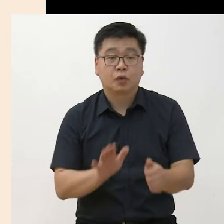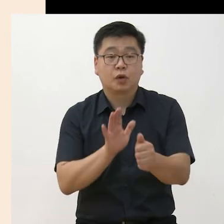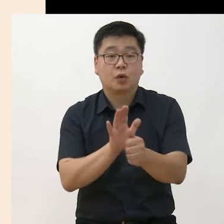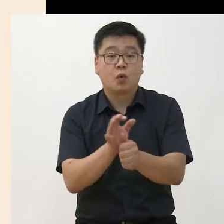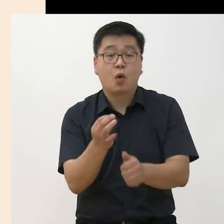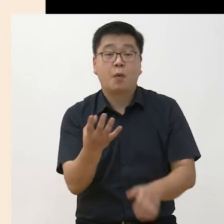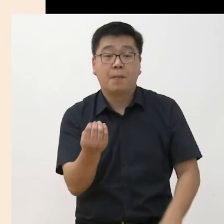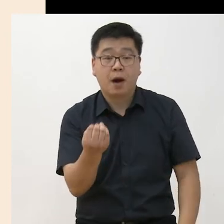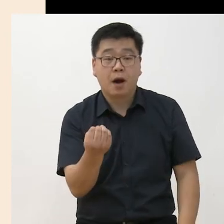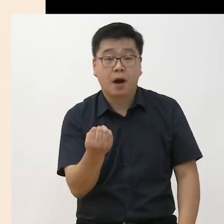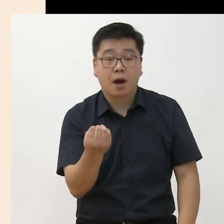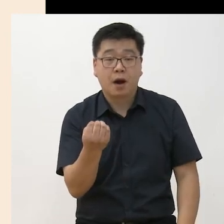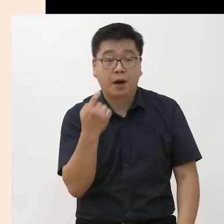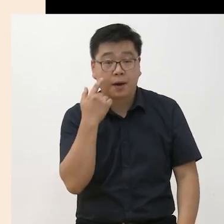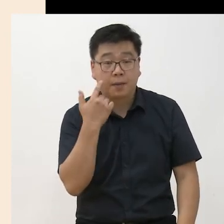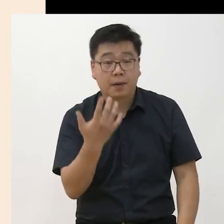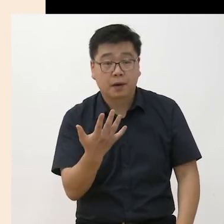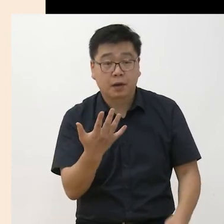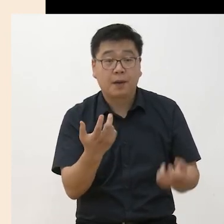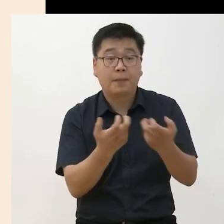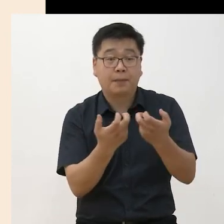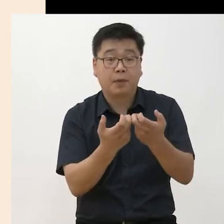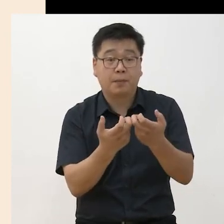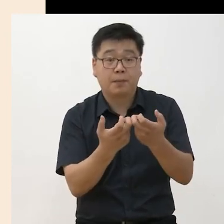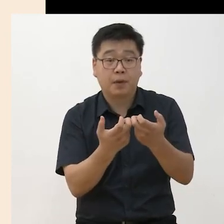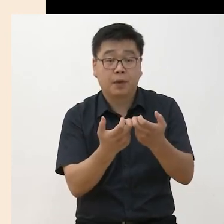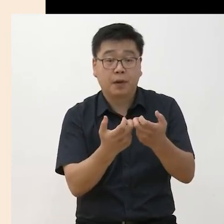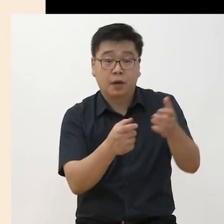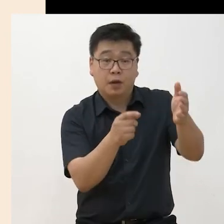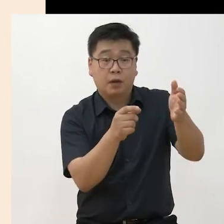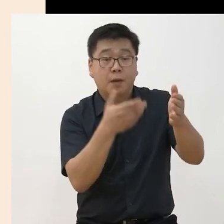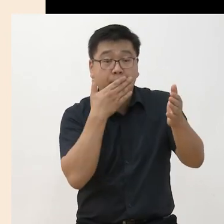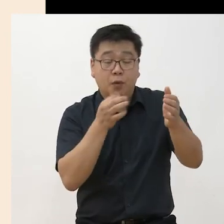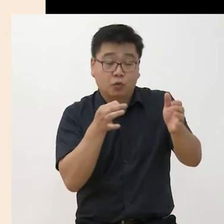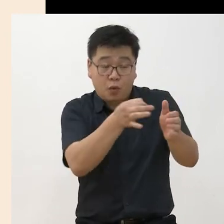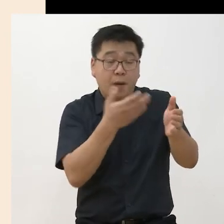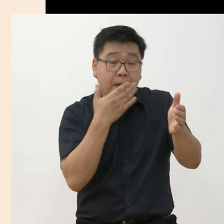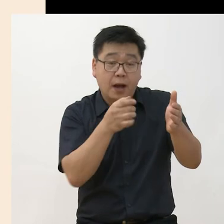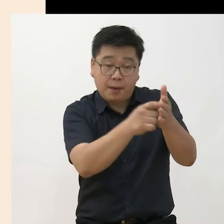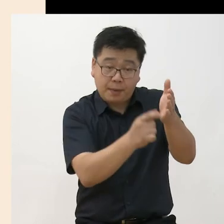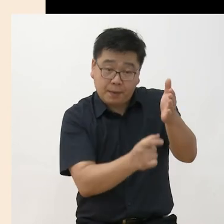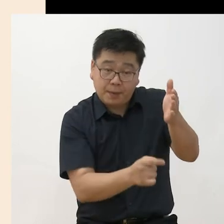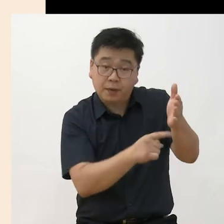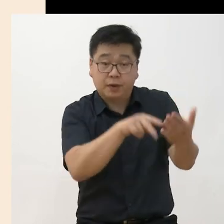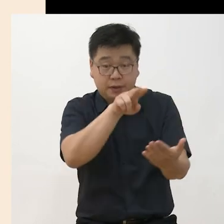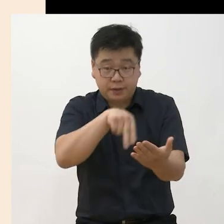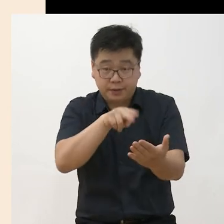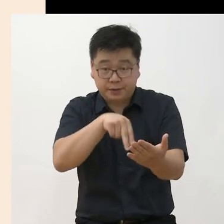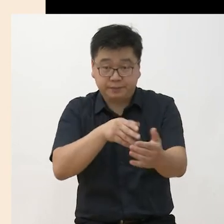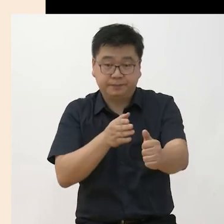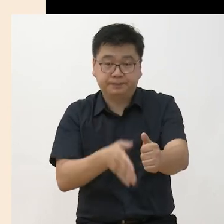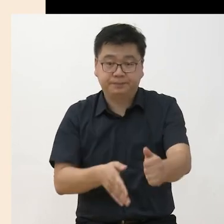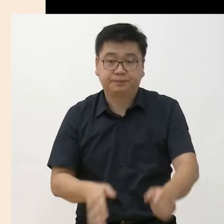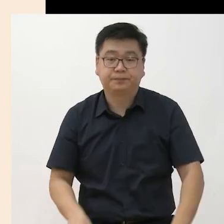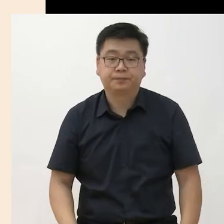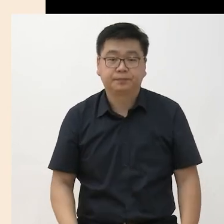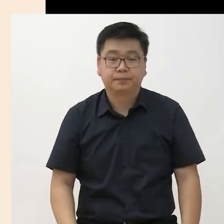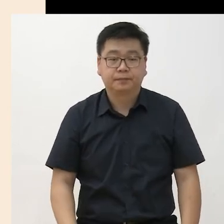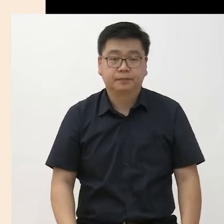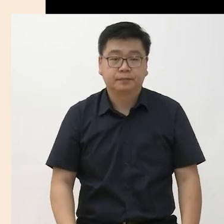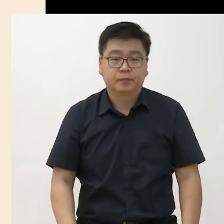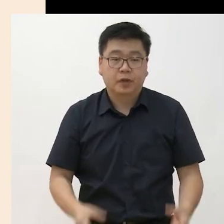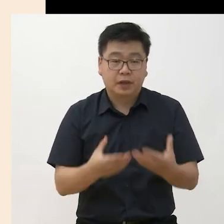그 가능한 그 예산 편성 가능한 항목들이 나와 있는데요. 이 내용을 좀 참고해 주시면 되겠습니다. 여기에는